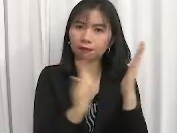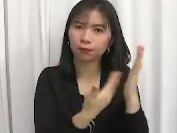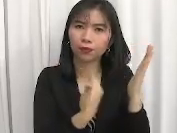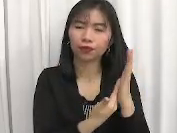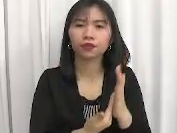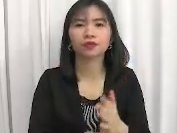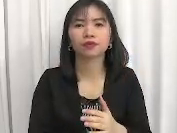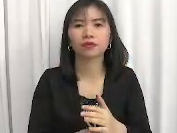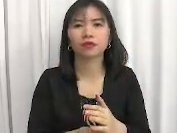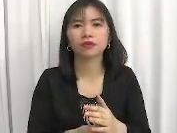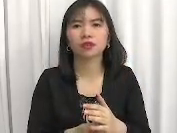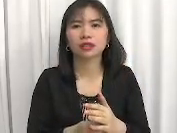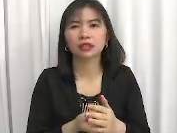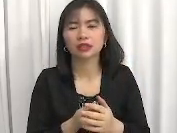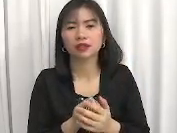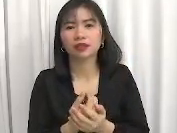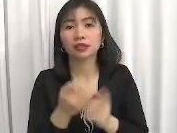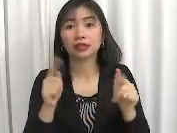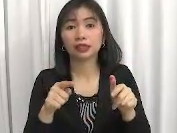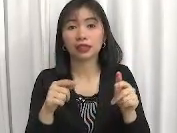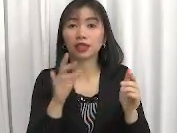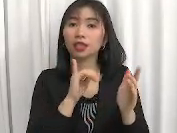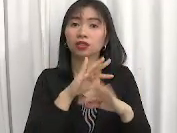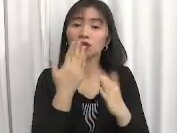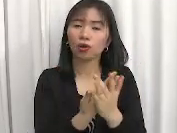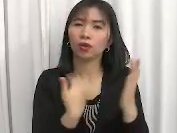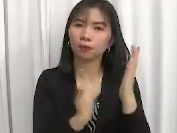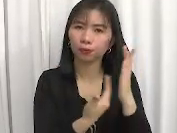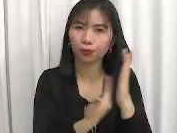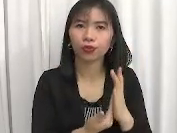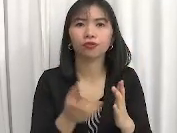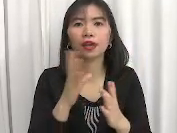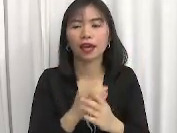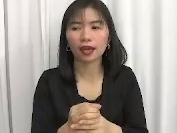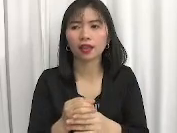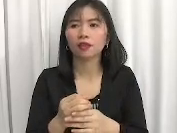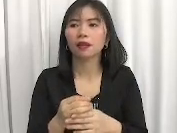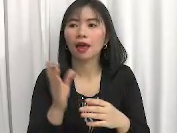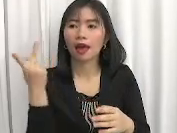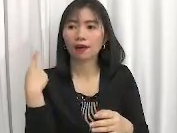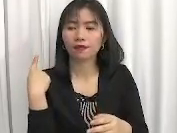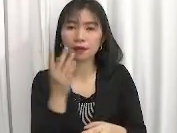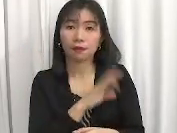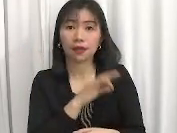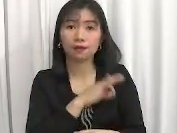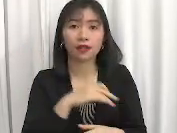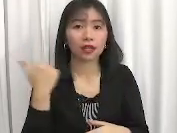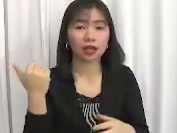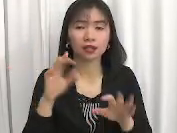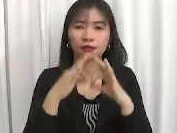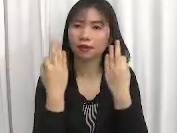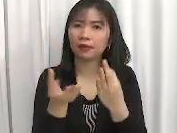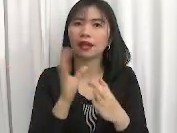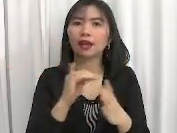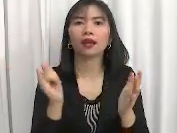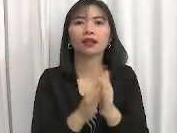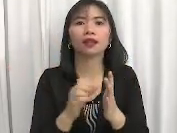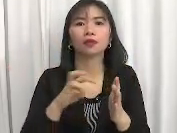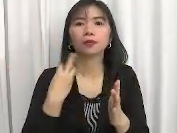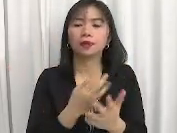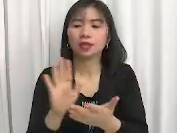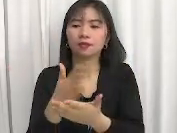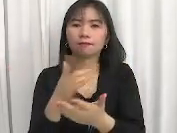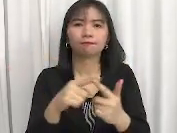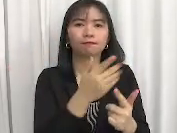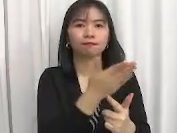lang ina-experiment, kundi talagang na-invest na sa buhay ng bawat pamilya. At yun naman po yung ipinahayag ng bawat isa.